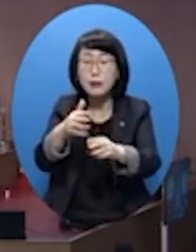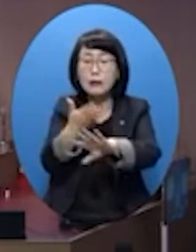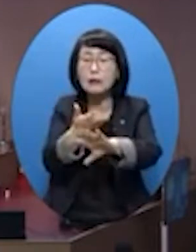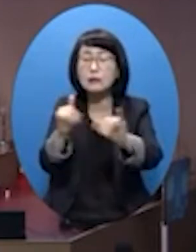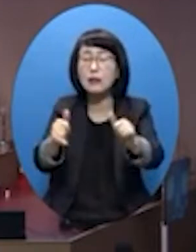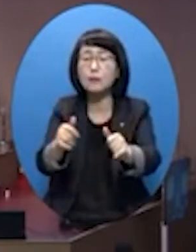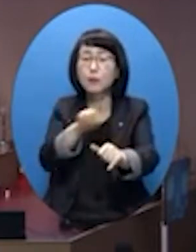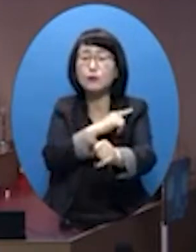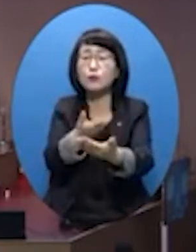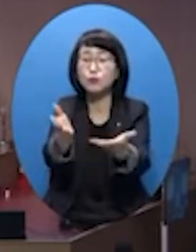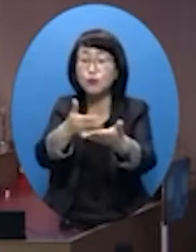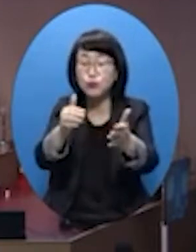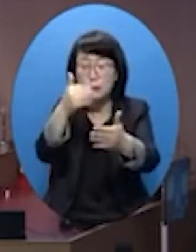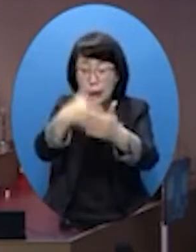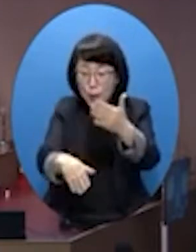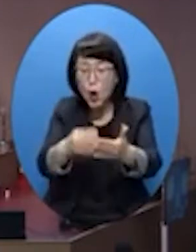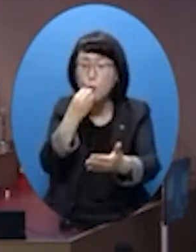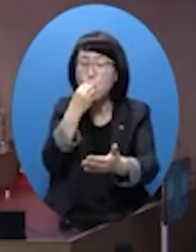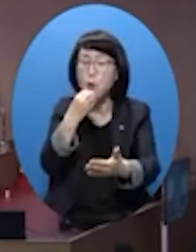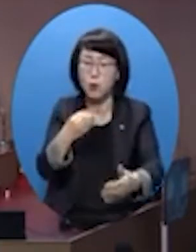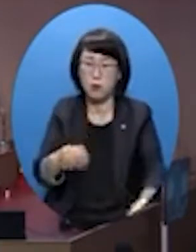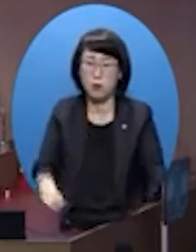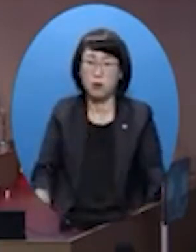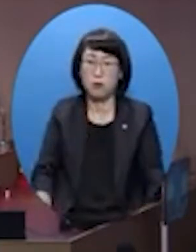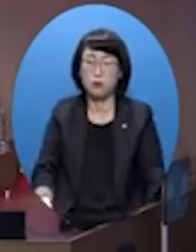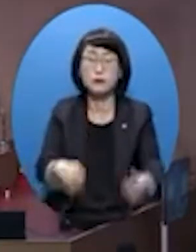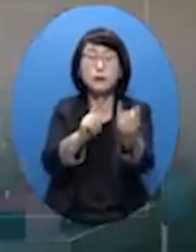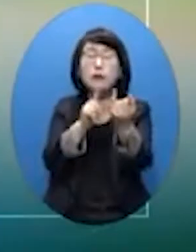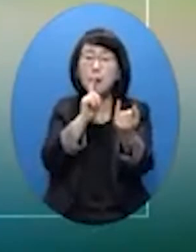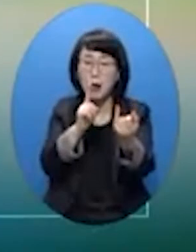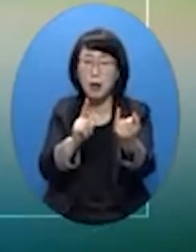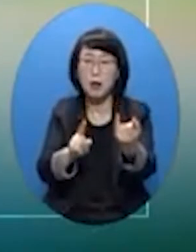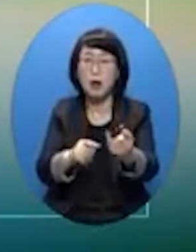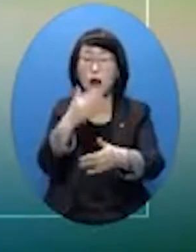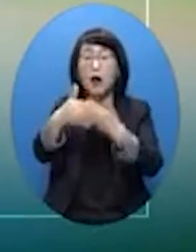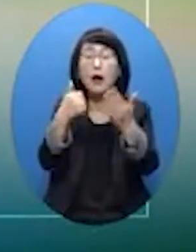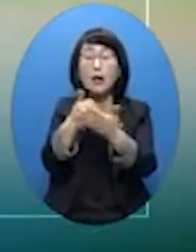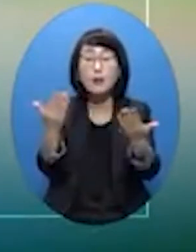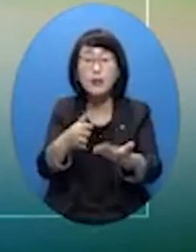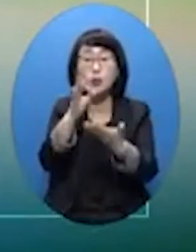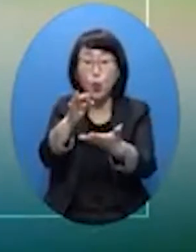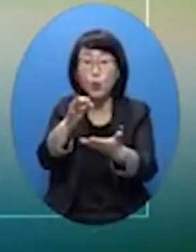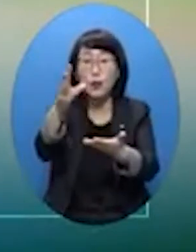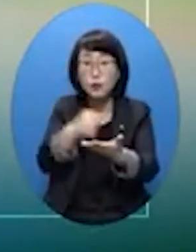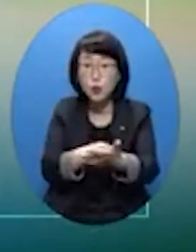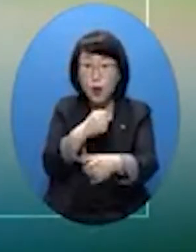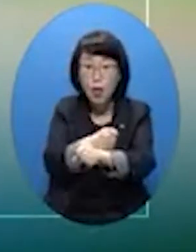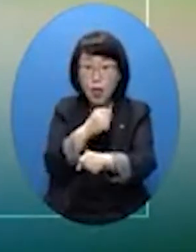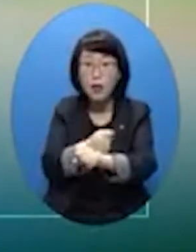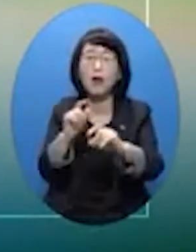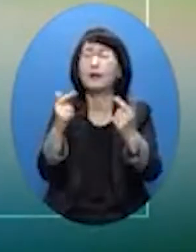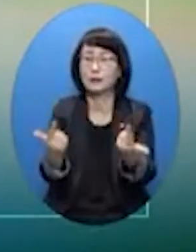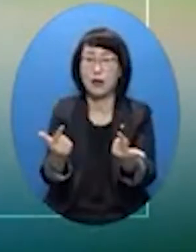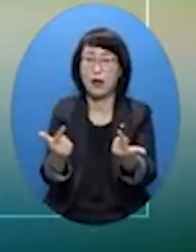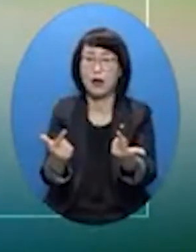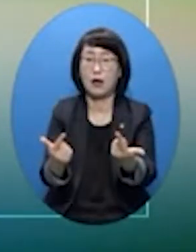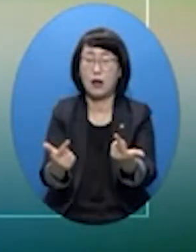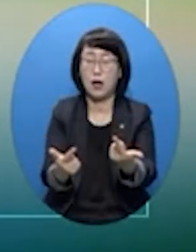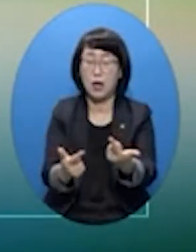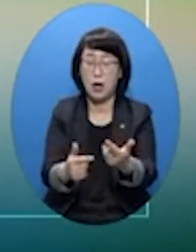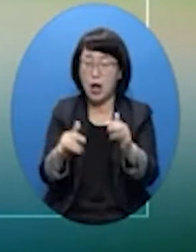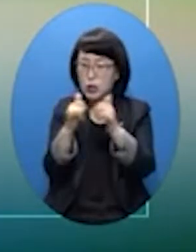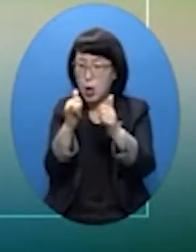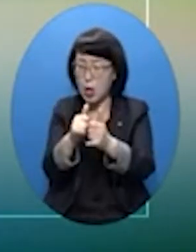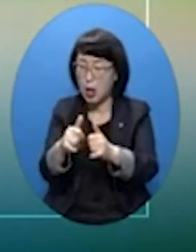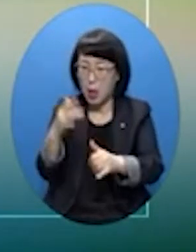합니다 선교사님이 이렇게 말씀하셨습니다 사역은 돈으로 하는 것도 아니고 전략으로